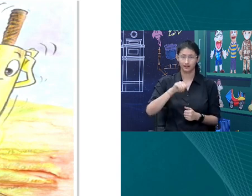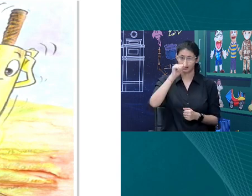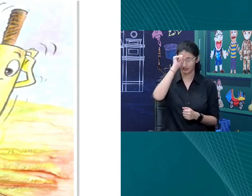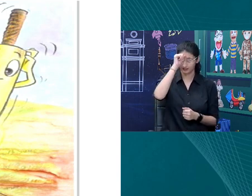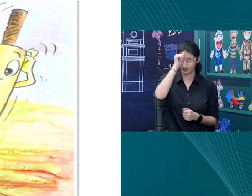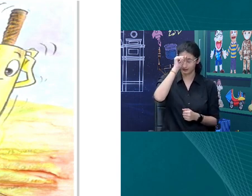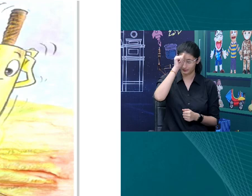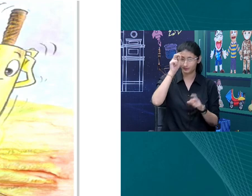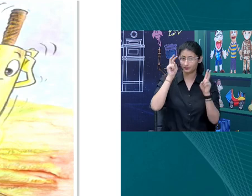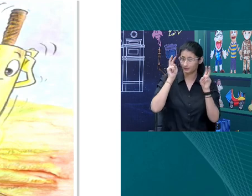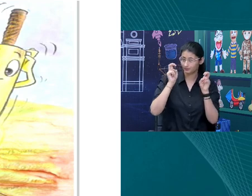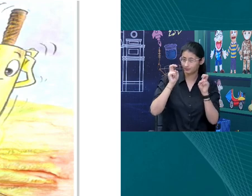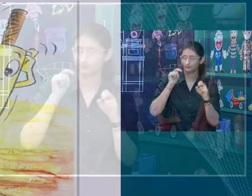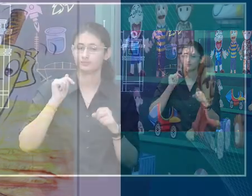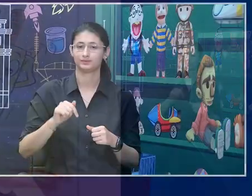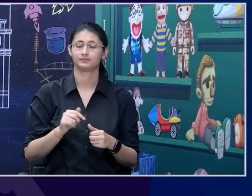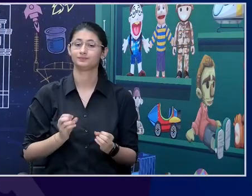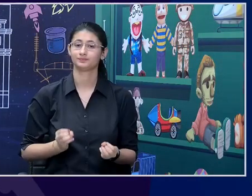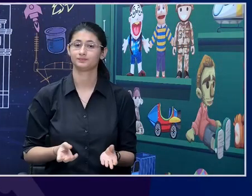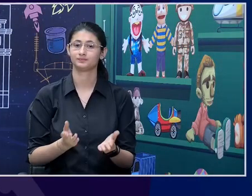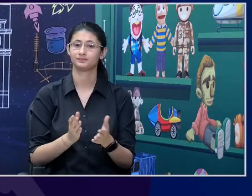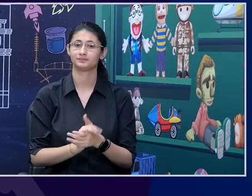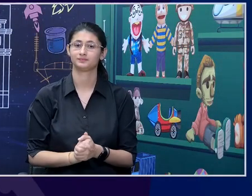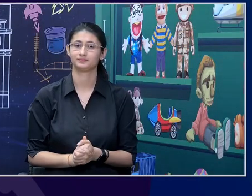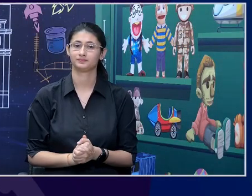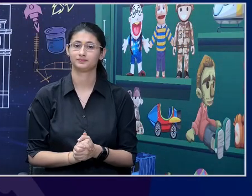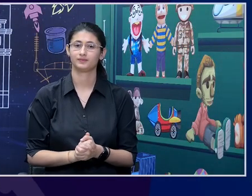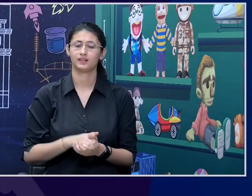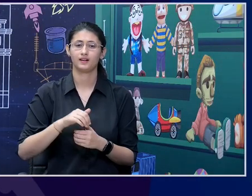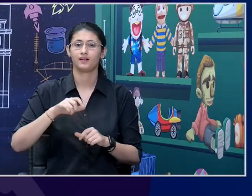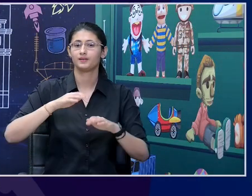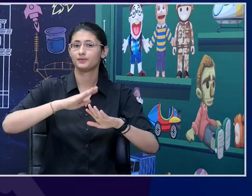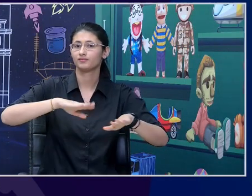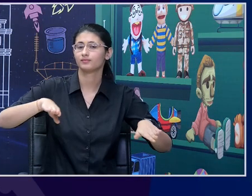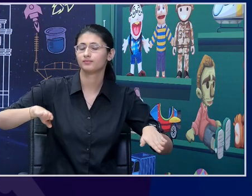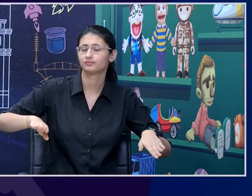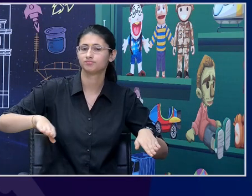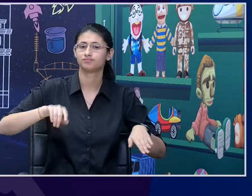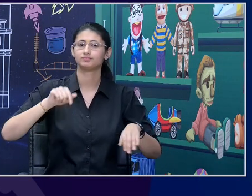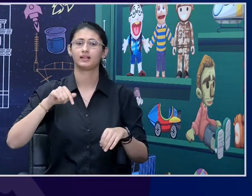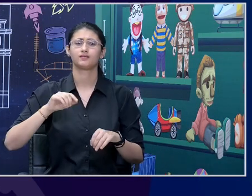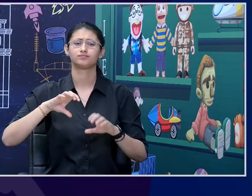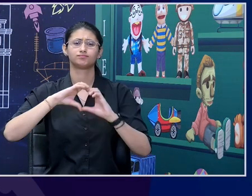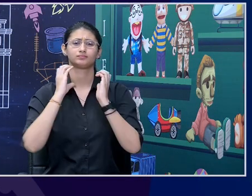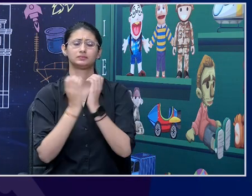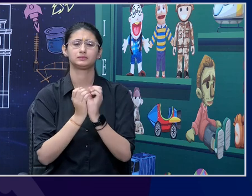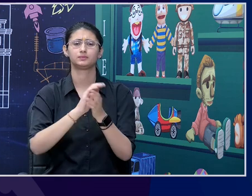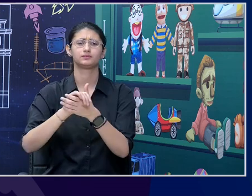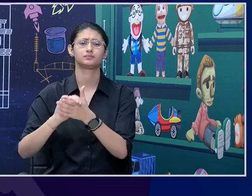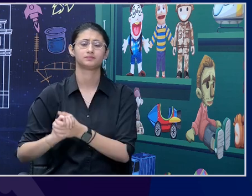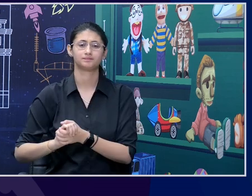एक दूसरे को चित्रा एक्सप्लेन कर रहे हैं आगे आते हैं कहानी की तरह